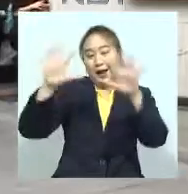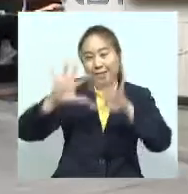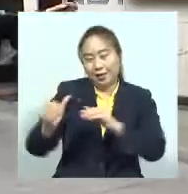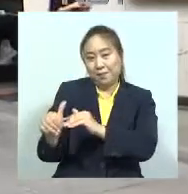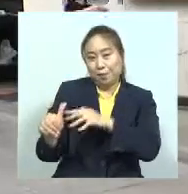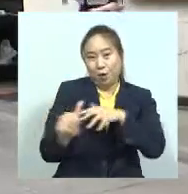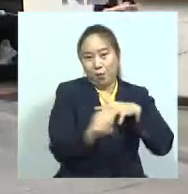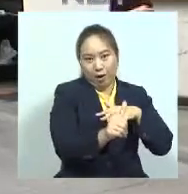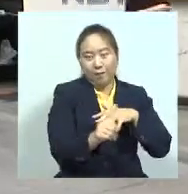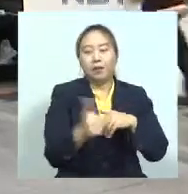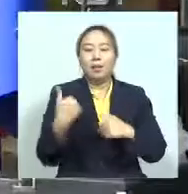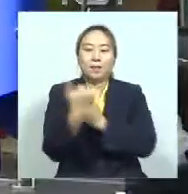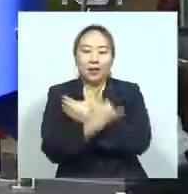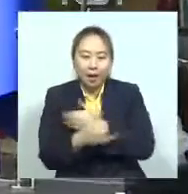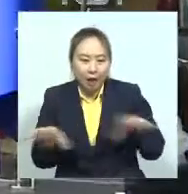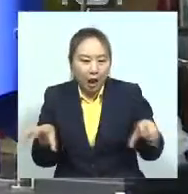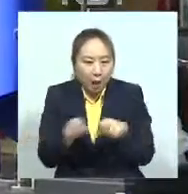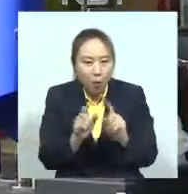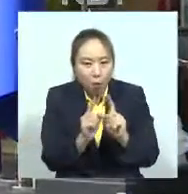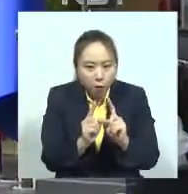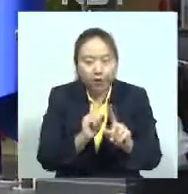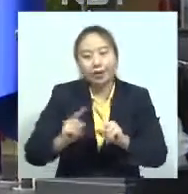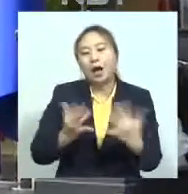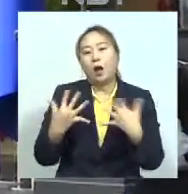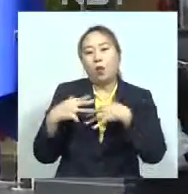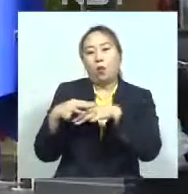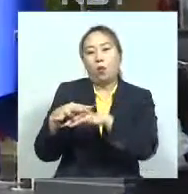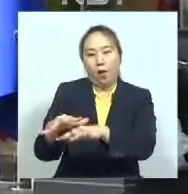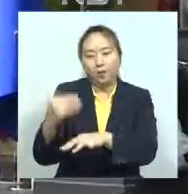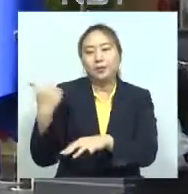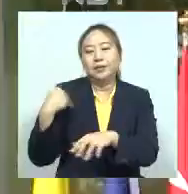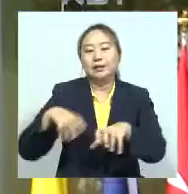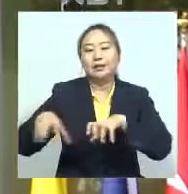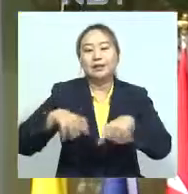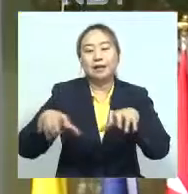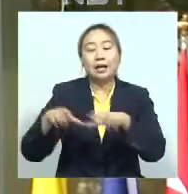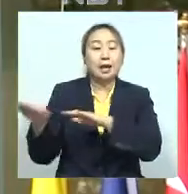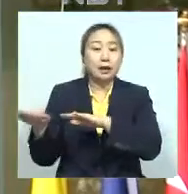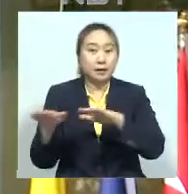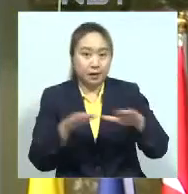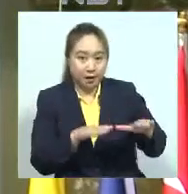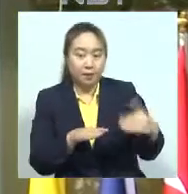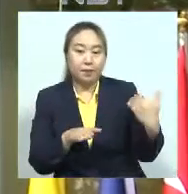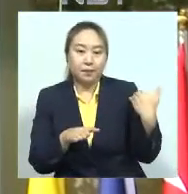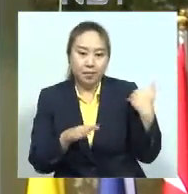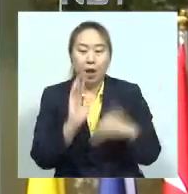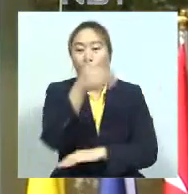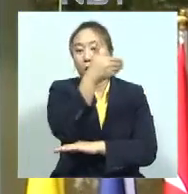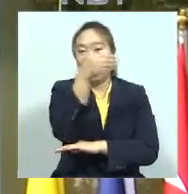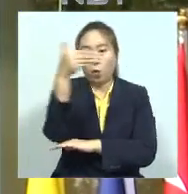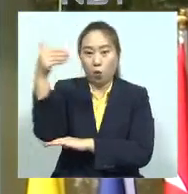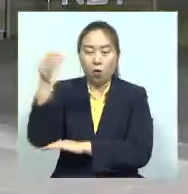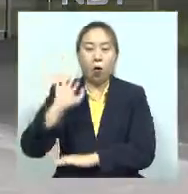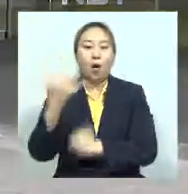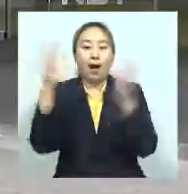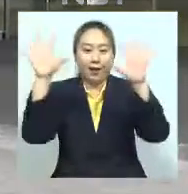มถึงประเทศคู่เจรจาและคณะเข้าร่วมได้มีการจัดเตรียมสถานที่และเตรียมความพร้อมโดยมีการประดับธงสมาชิกอา